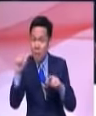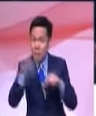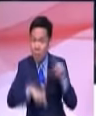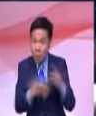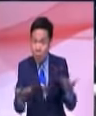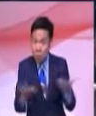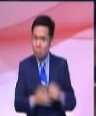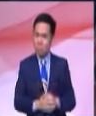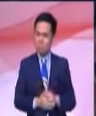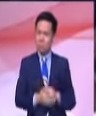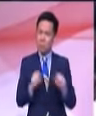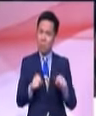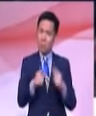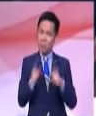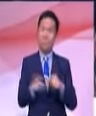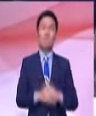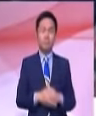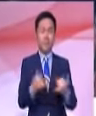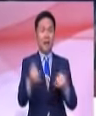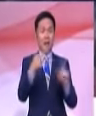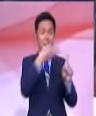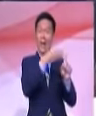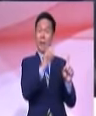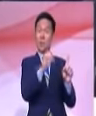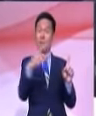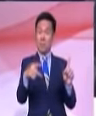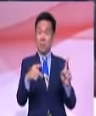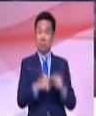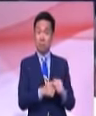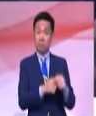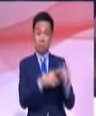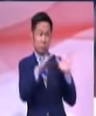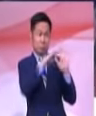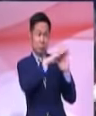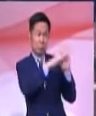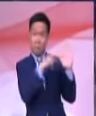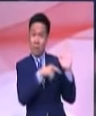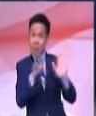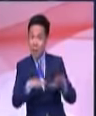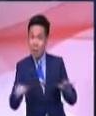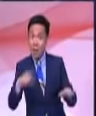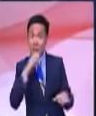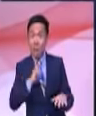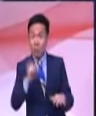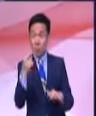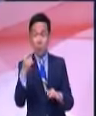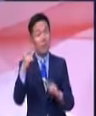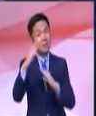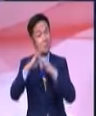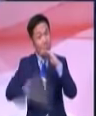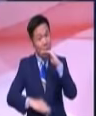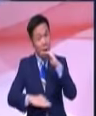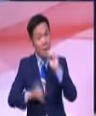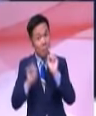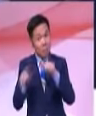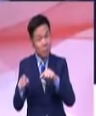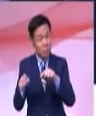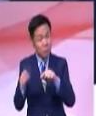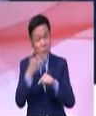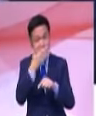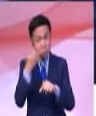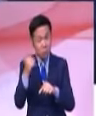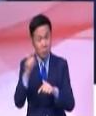Mengikut SOP MKN sebenarnya tidak ada mengatakan kanak-kanak bawah 12 tahun tidak dibenarkan masuk, tidak ada.